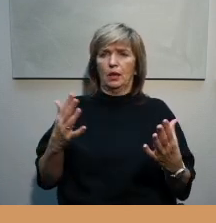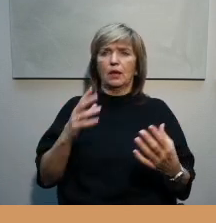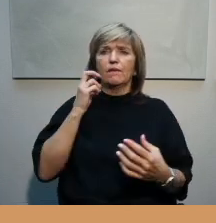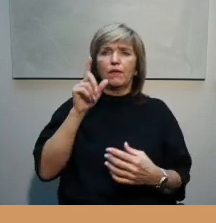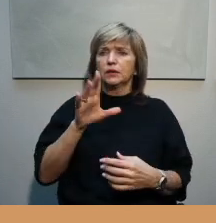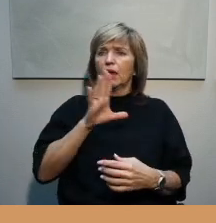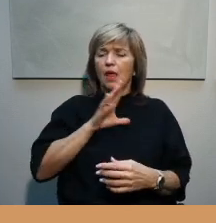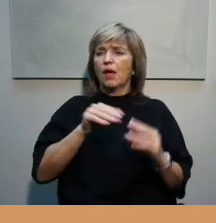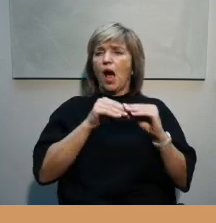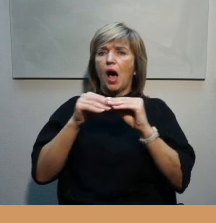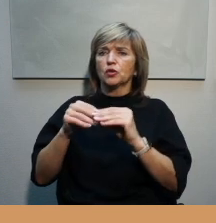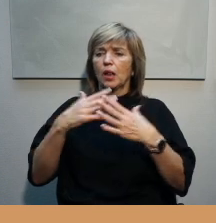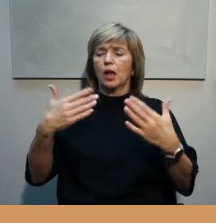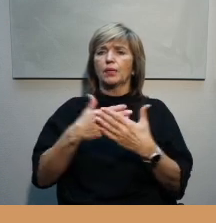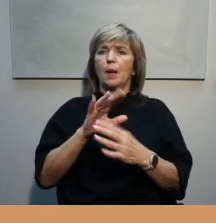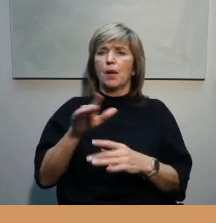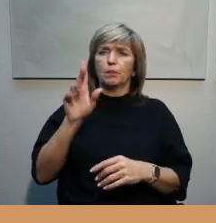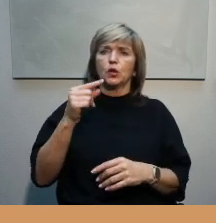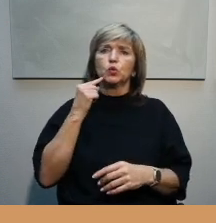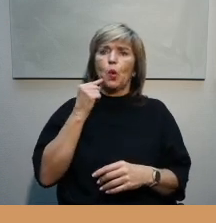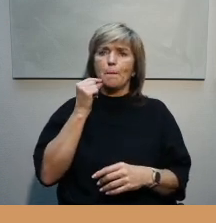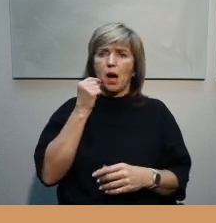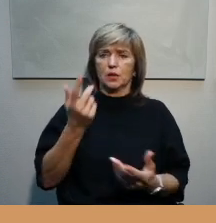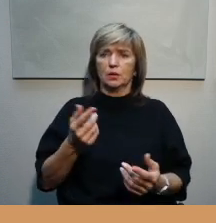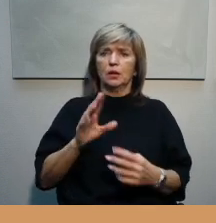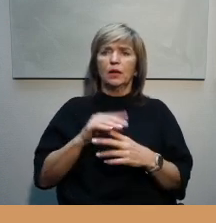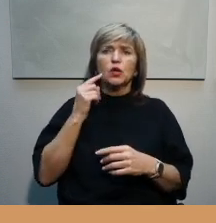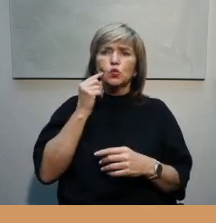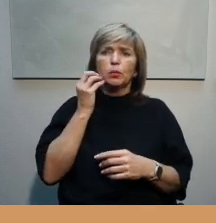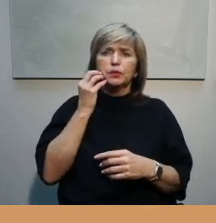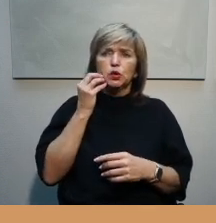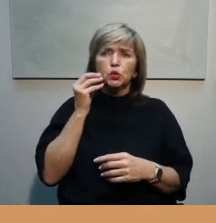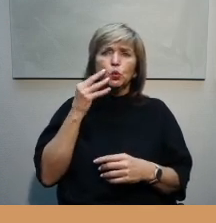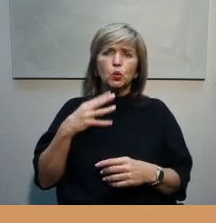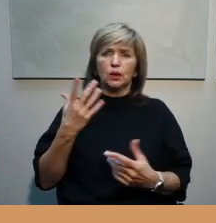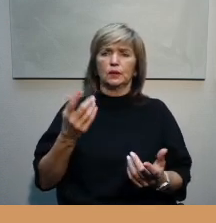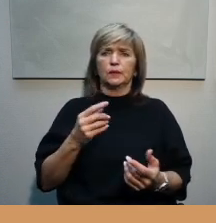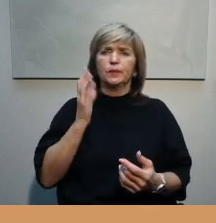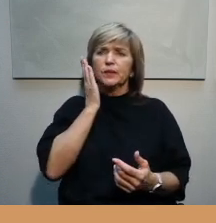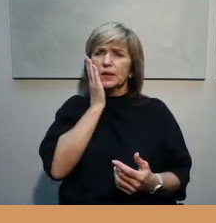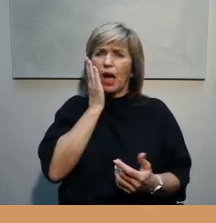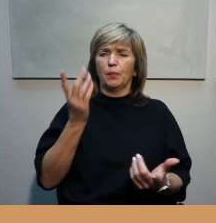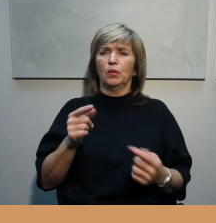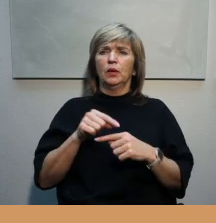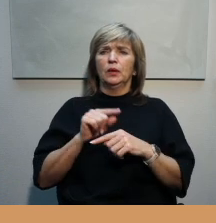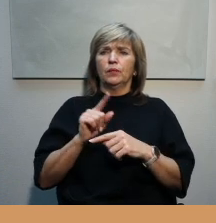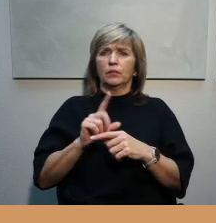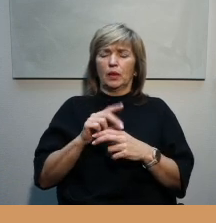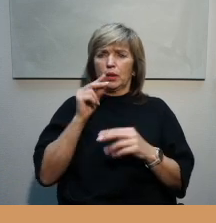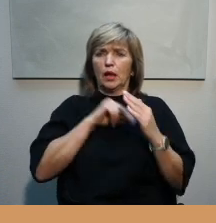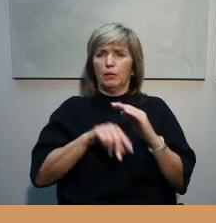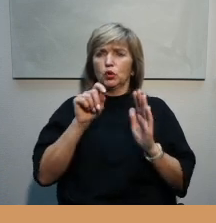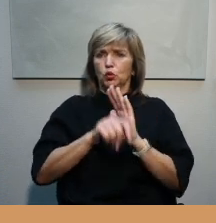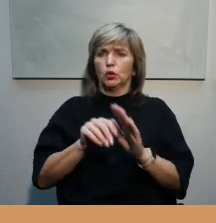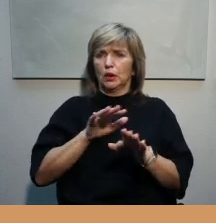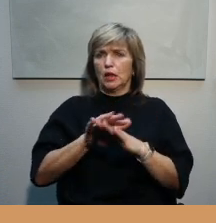Vecāki nevar aizvest lielu daļu bērnu pie zobārsta, un šie strutojošie zobi, Tas ir pilnīgs tāds kriminālsoda